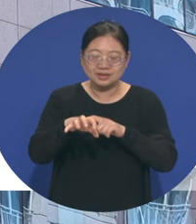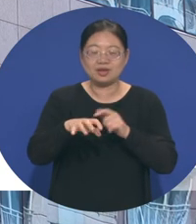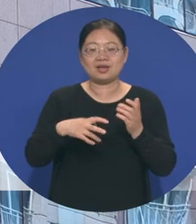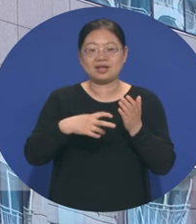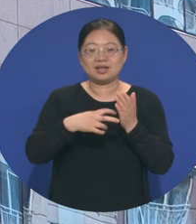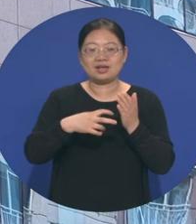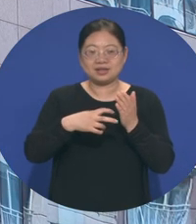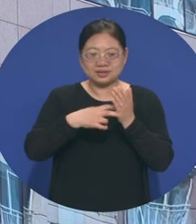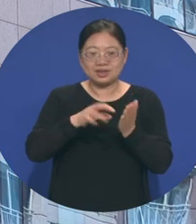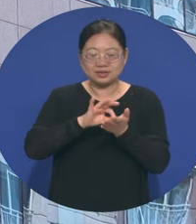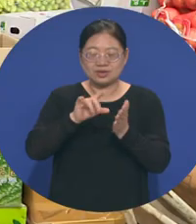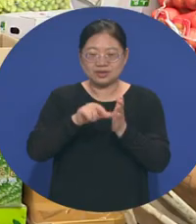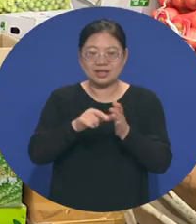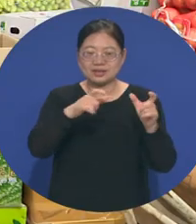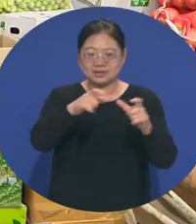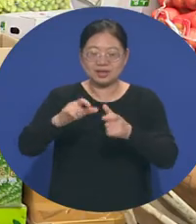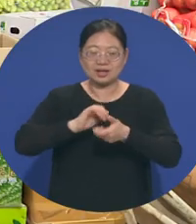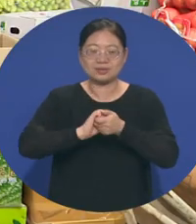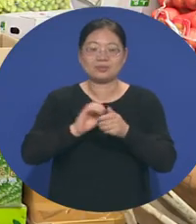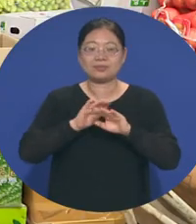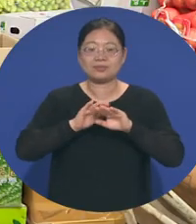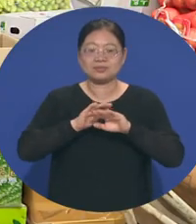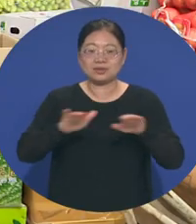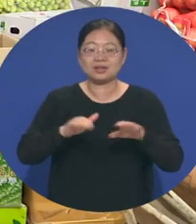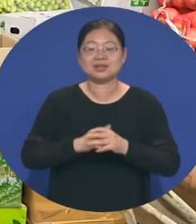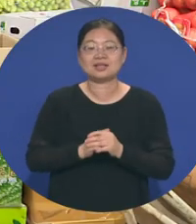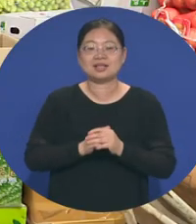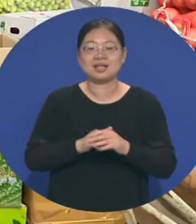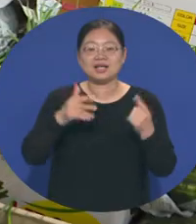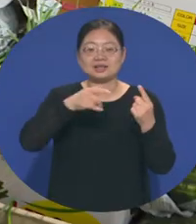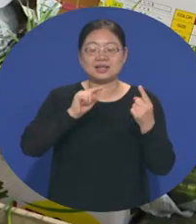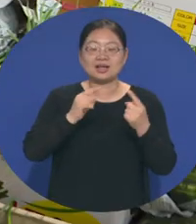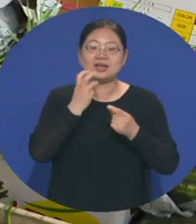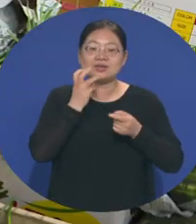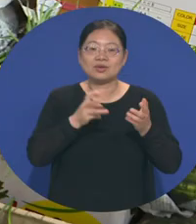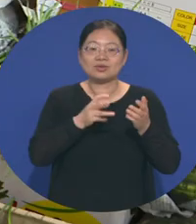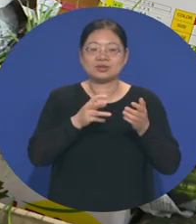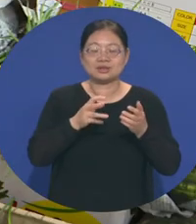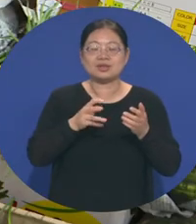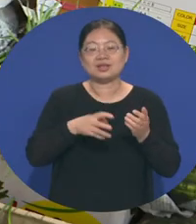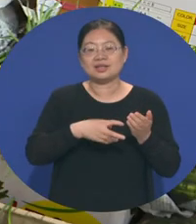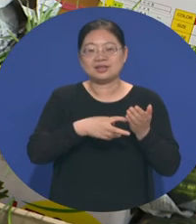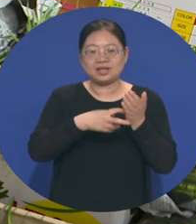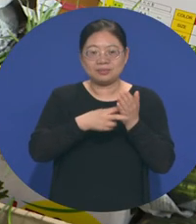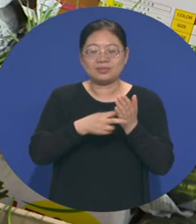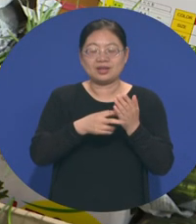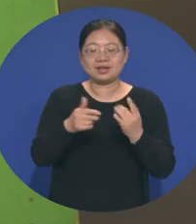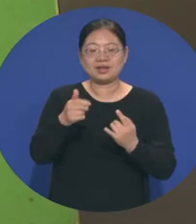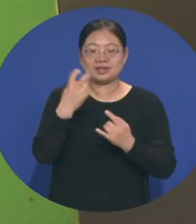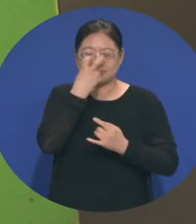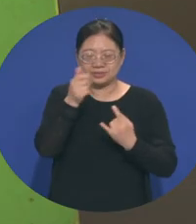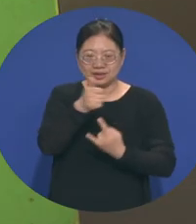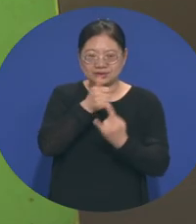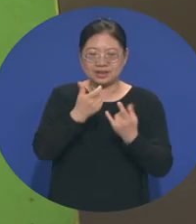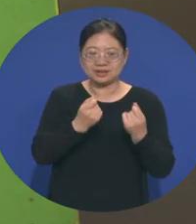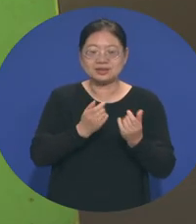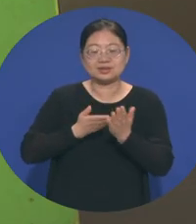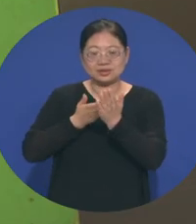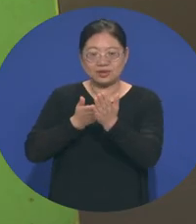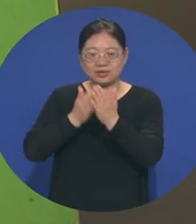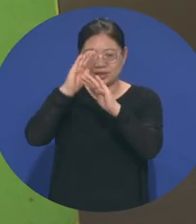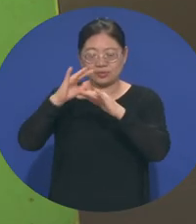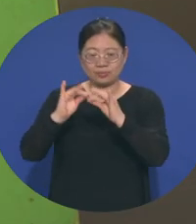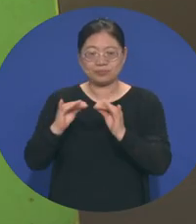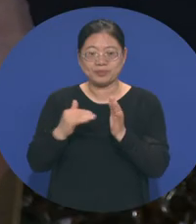제한도 해제됐습니다. 경기도는 2014년 제1차 경기 지역 화폐 심의위원회를 열고 이런 내용을 담은 안건들을